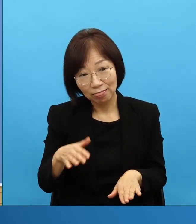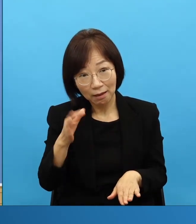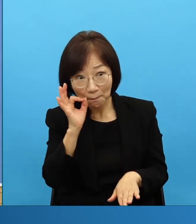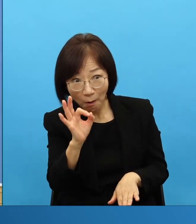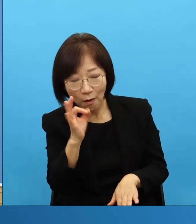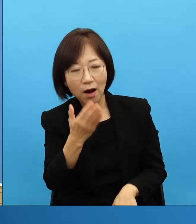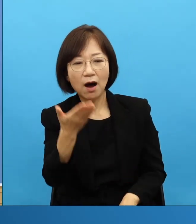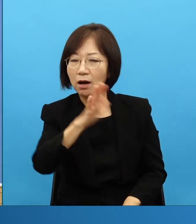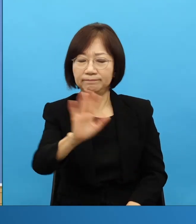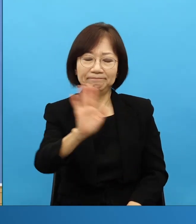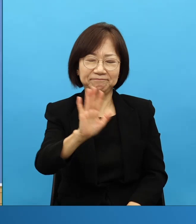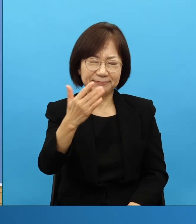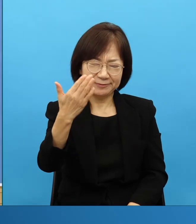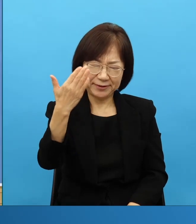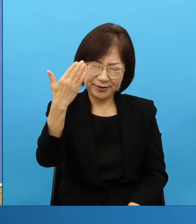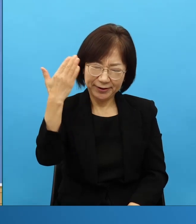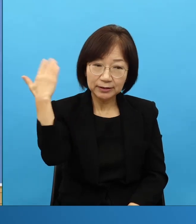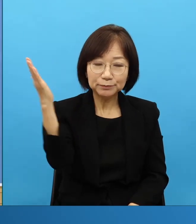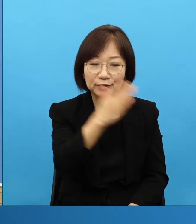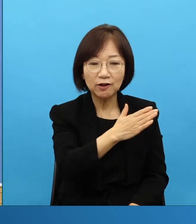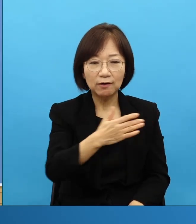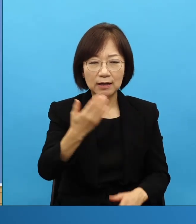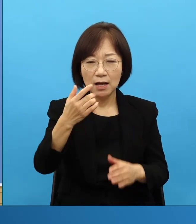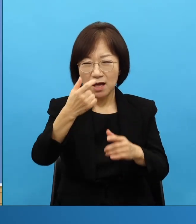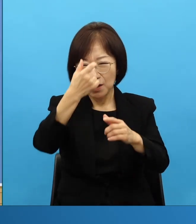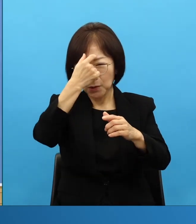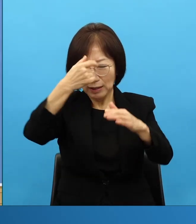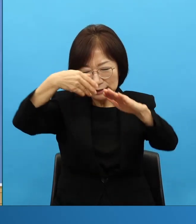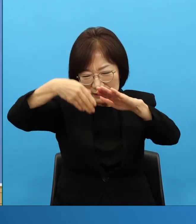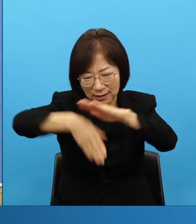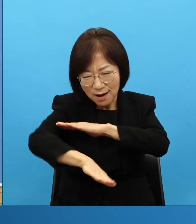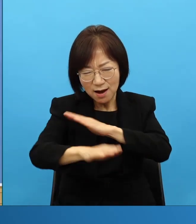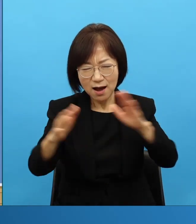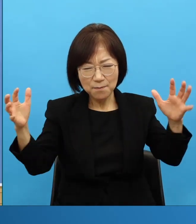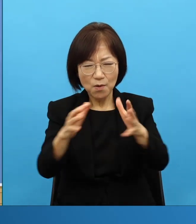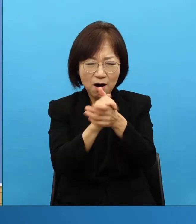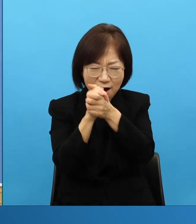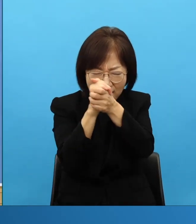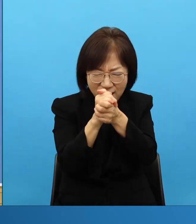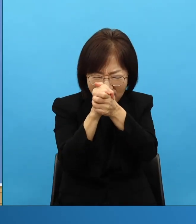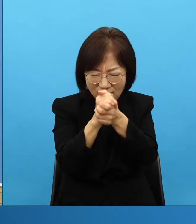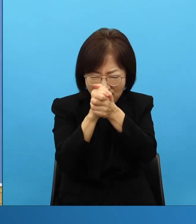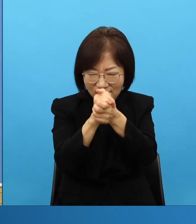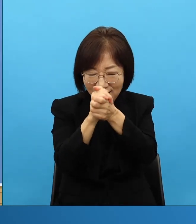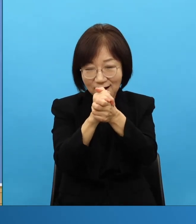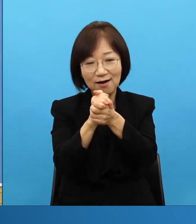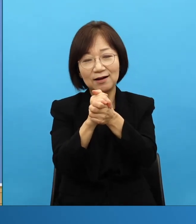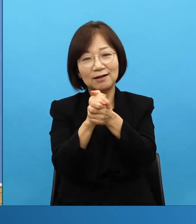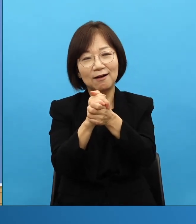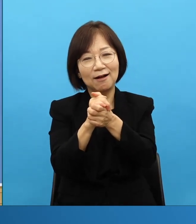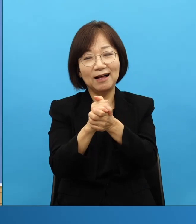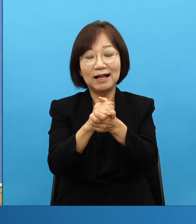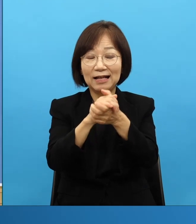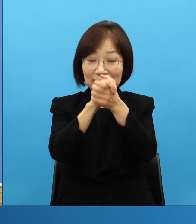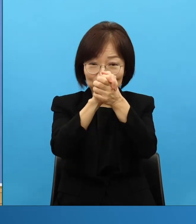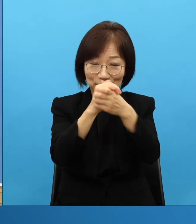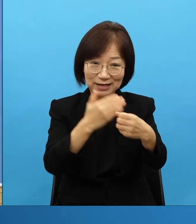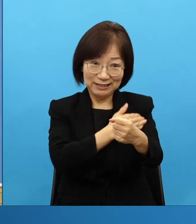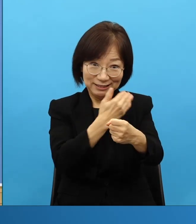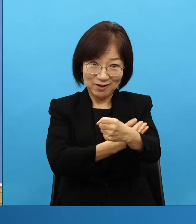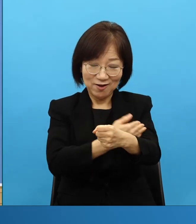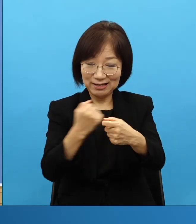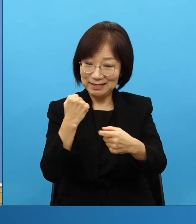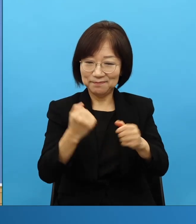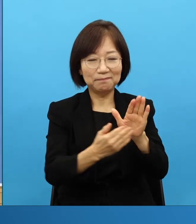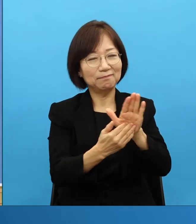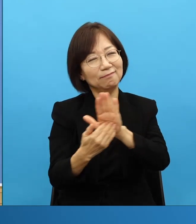weak and frail to you right now, but no, they were the individuals who truly prayed in the basement halls 막을 years 수 ago. 없는 겁니다. 이거 And they 꼭 are 기억해야 돼요. unstoppable. You have to